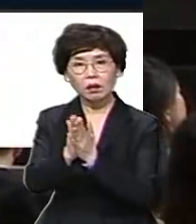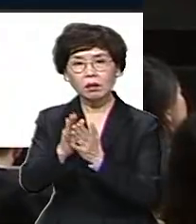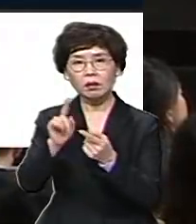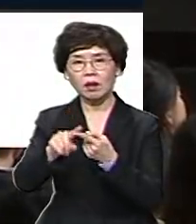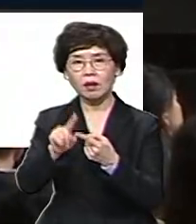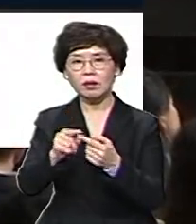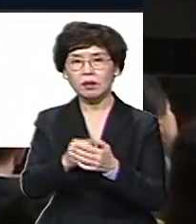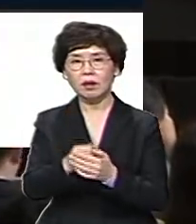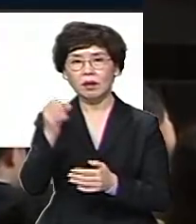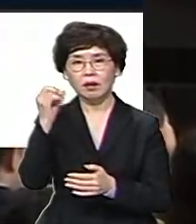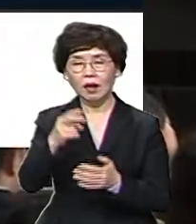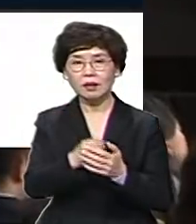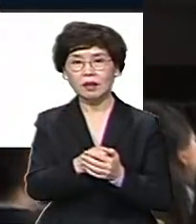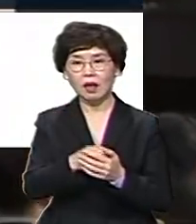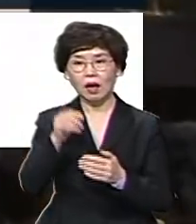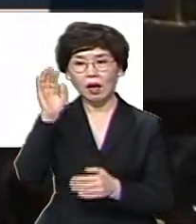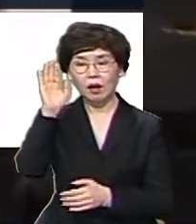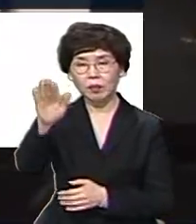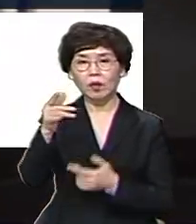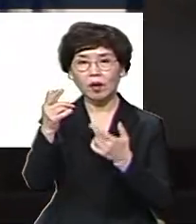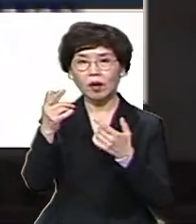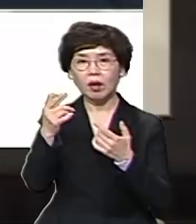기자입니다.